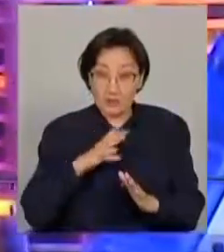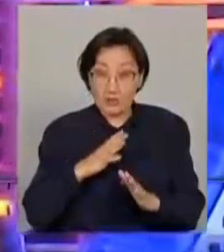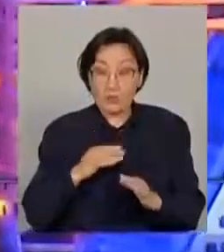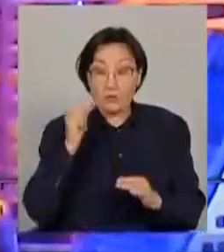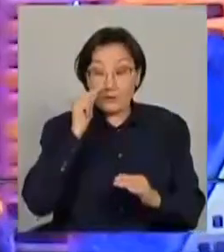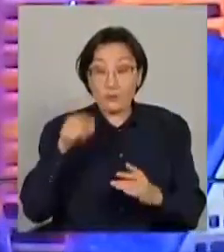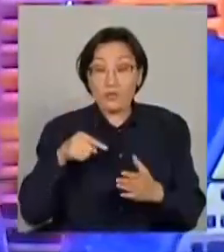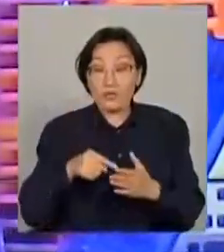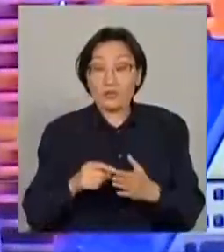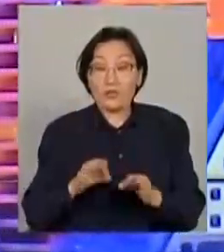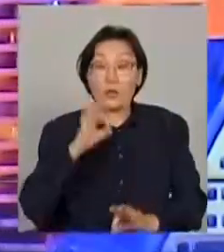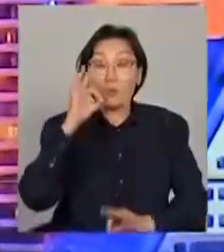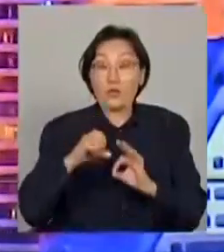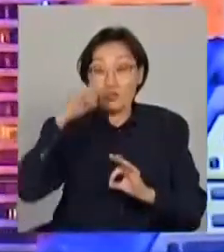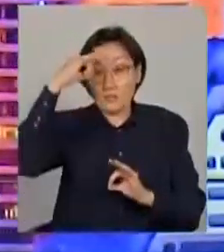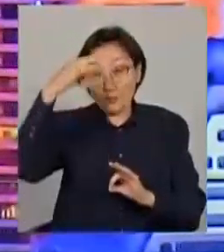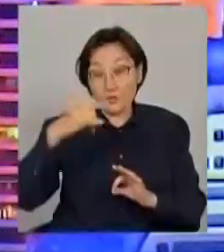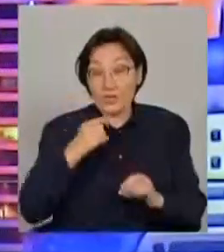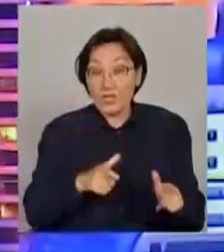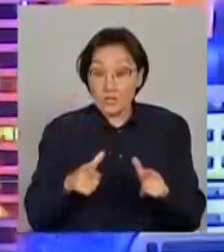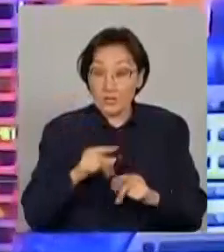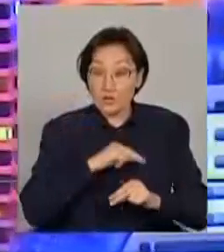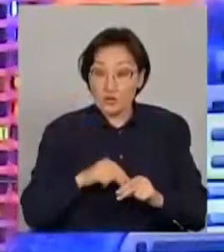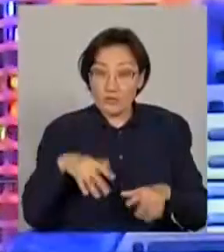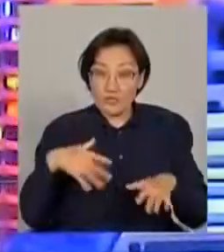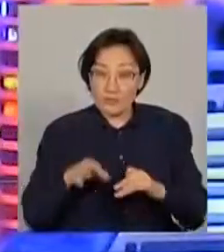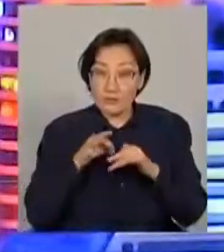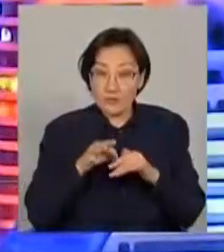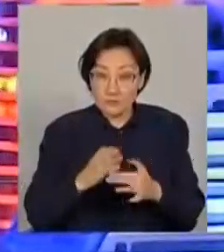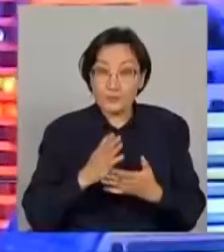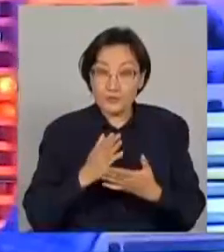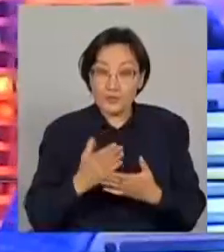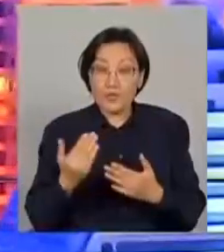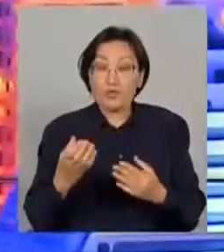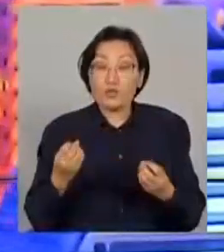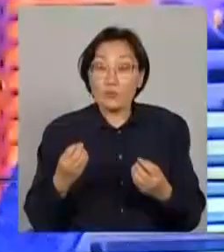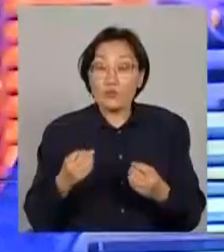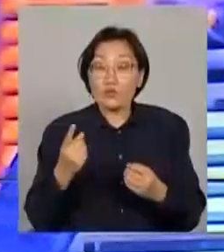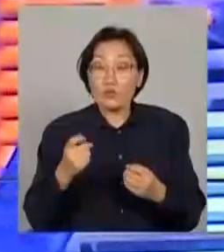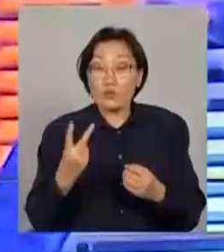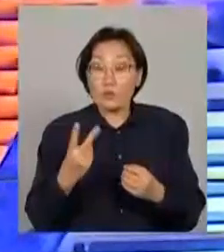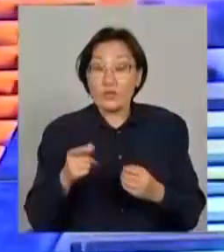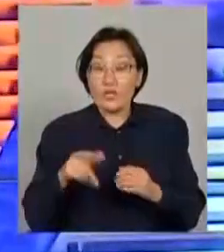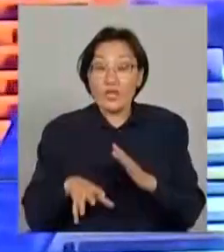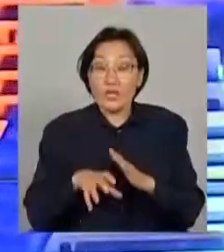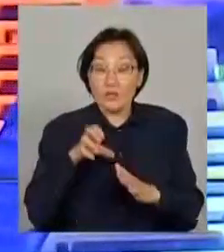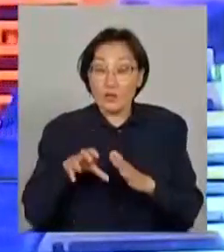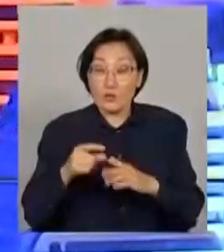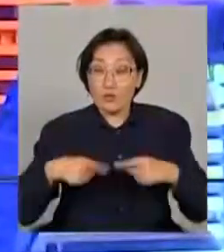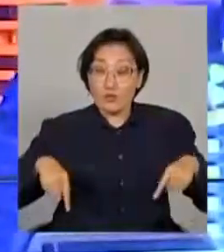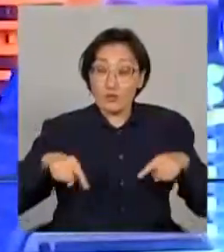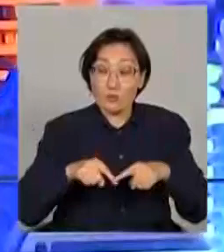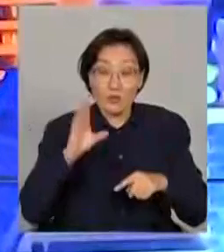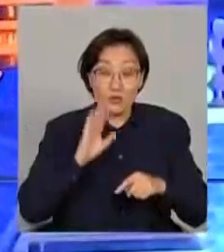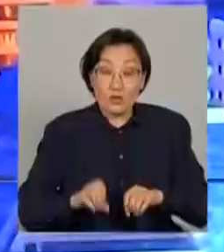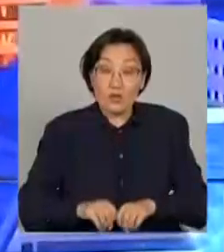Шымкент қаласы мен Батыс Қазақстанда да дайындық жұмыстары нашар жүргізіліп жатыр екен. Онымен қоса 102 гидротехникалық құрылыста су